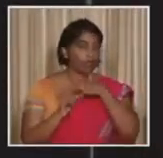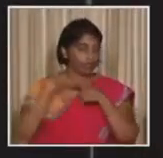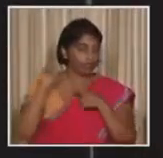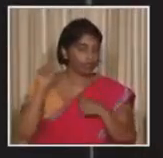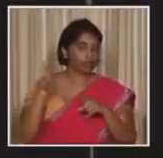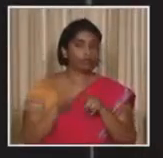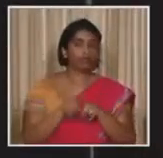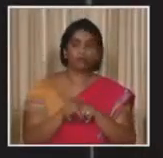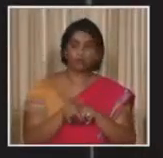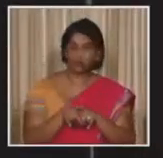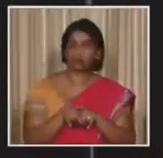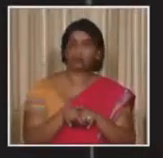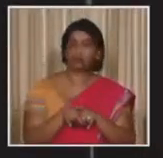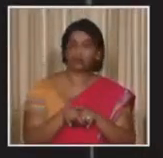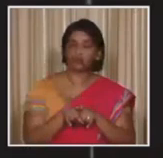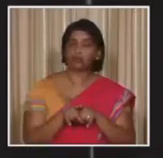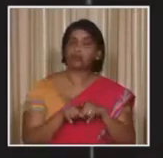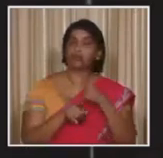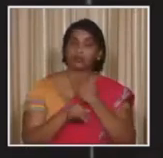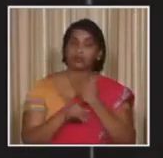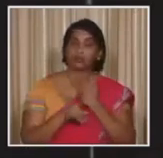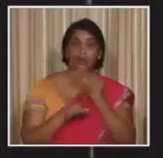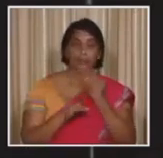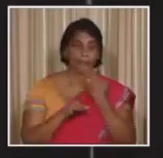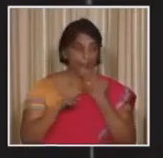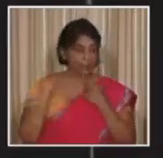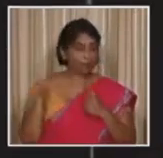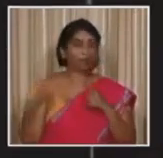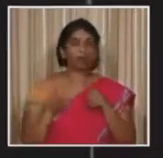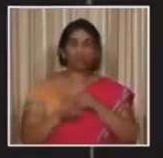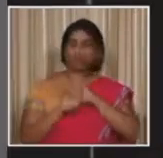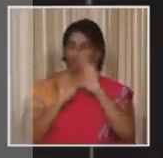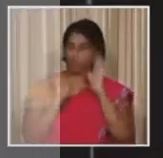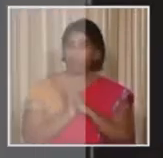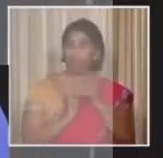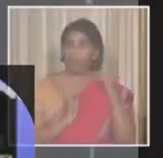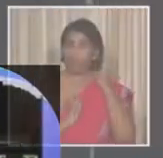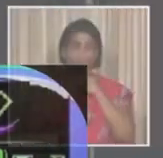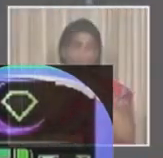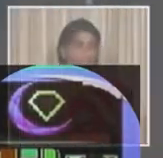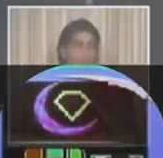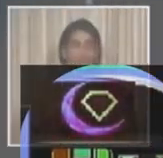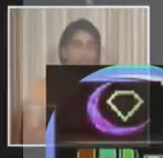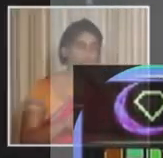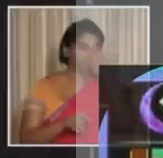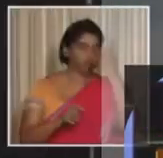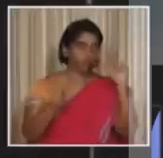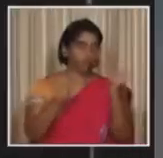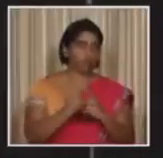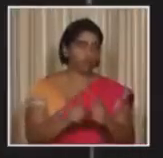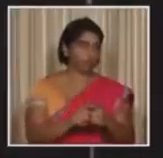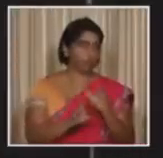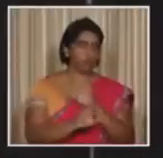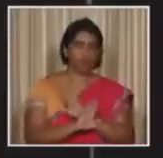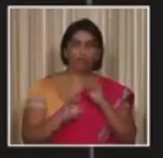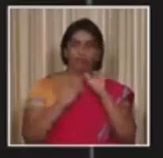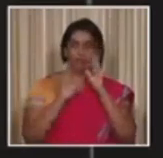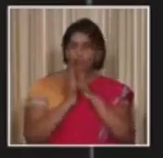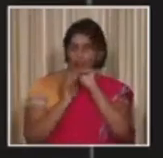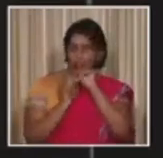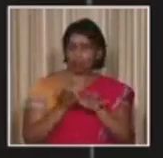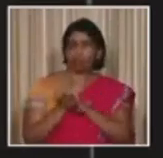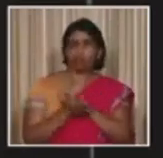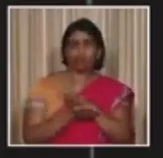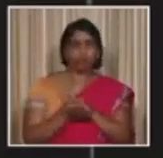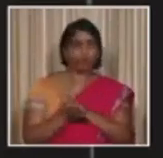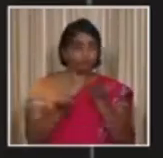MLO මිලිටරි ලයිසන් ඔෆිසර් UK කර්නල් ගෑෂ්, මිලිටරි ලයිසන් ඔෆිසර් USA කර්නල් ස්මිත් මේ අය කියනවා කිසිම